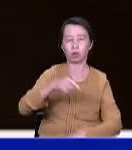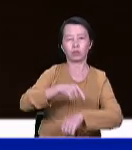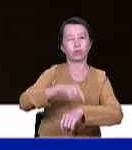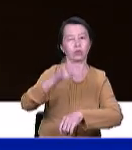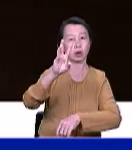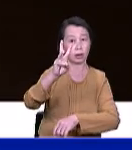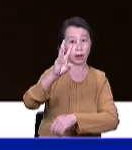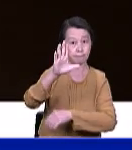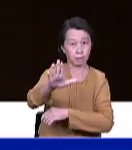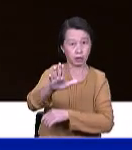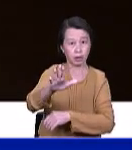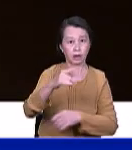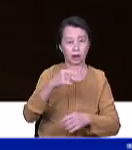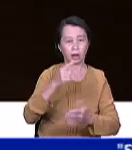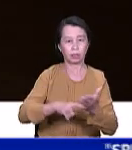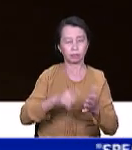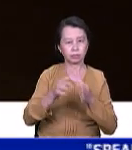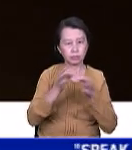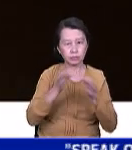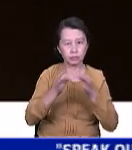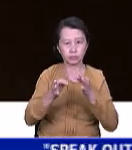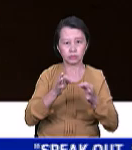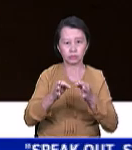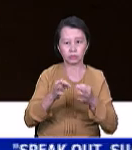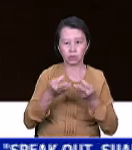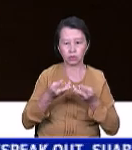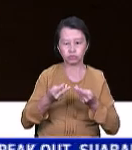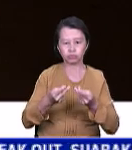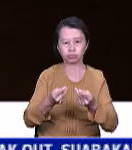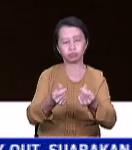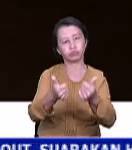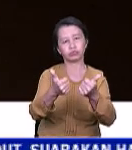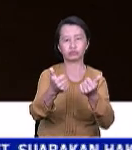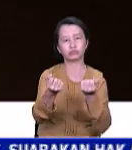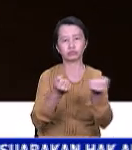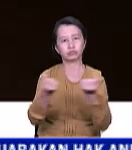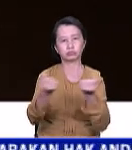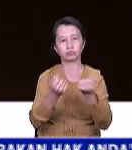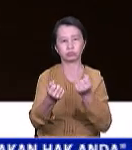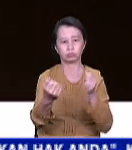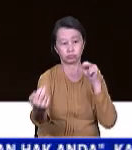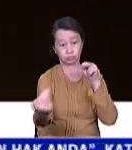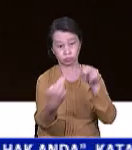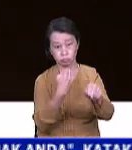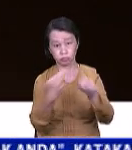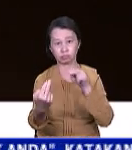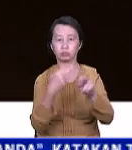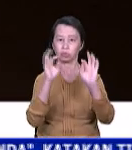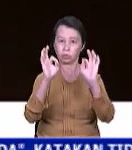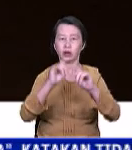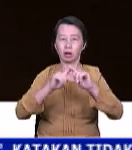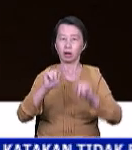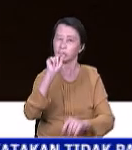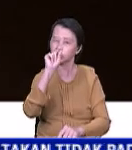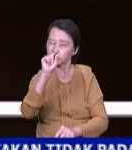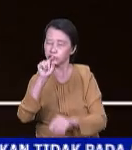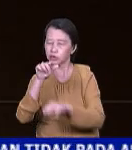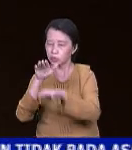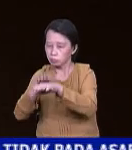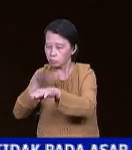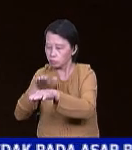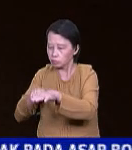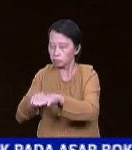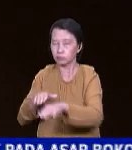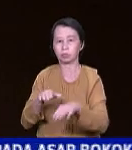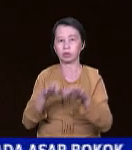dan apa yang saya dapat simpulkan, aliran trafik begitu lancar di kedua-dua hala. Namun sesekali terdapat sedikit kesesakan